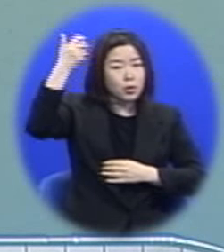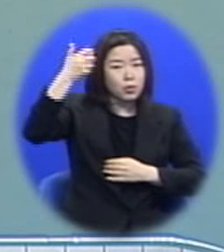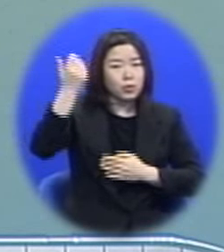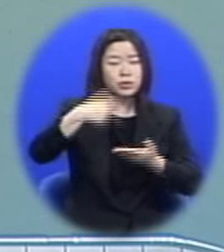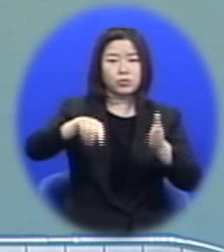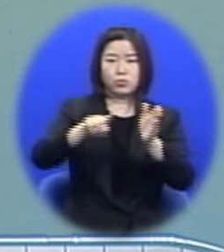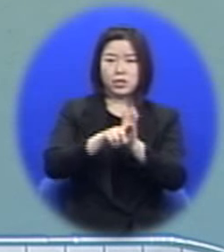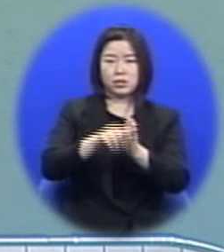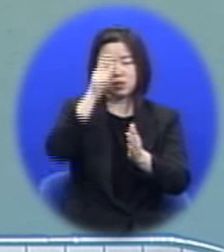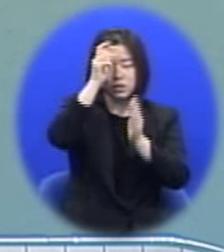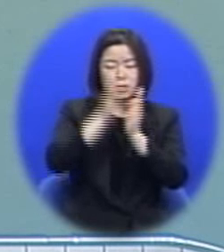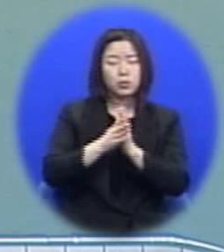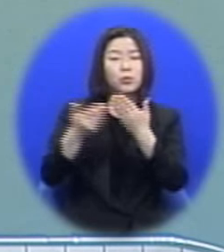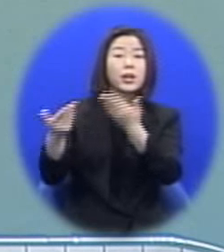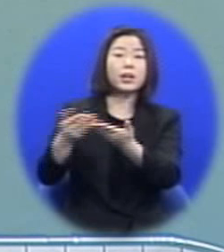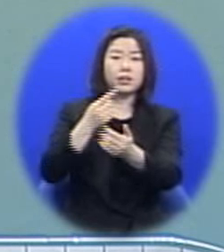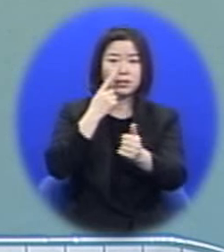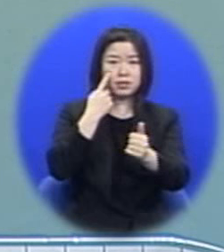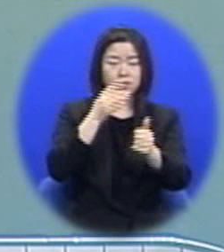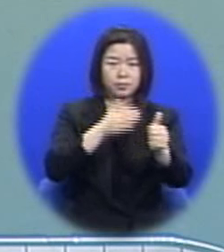기도하세요.